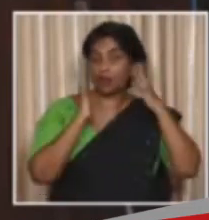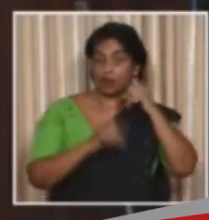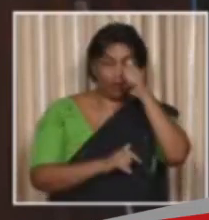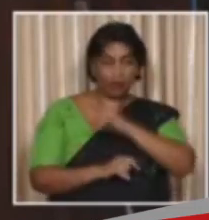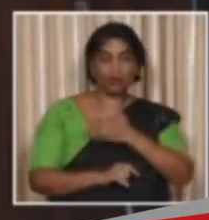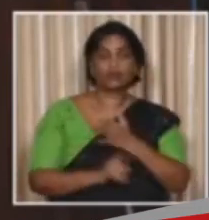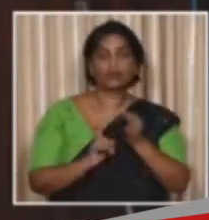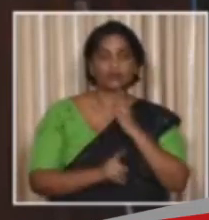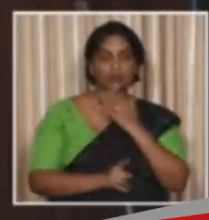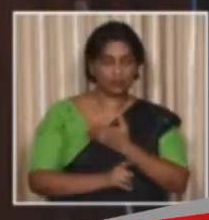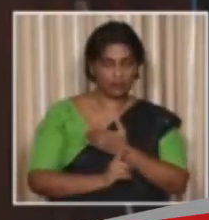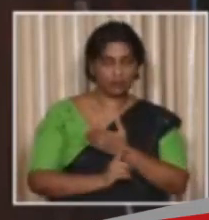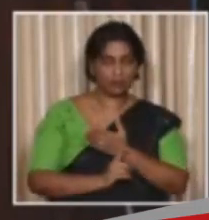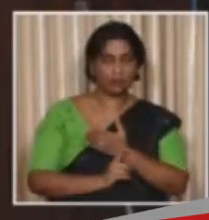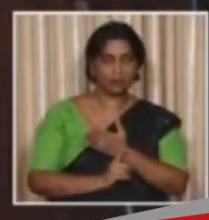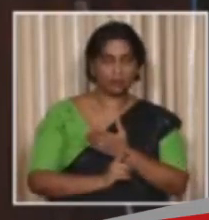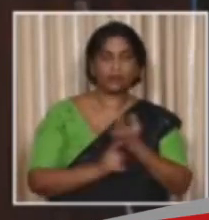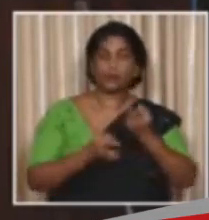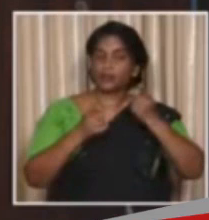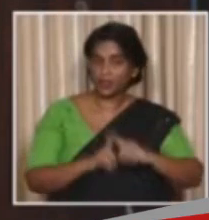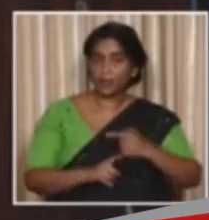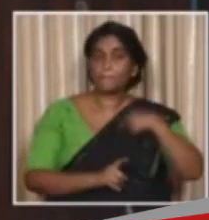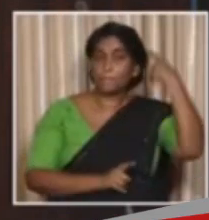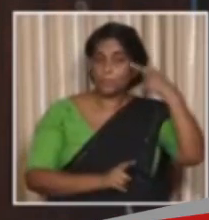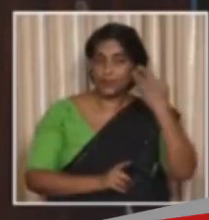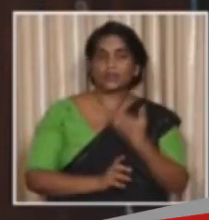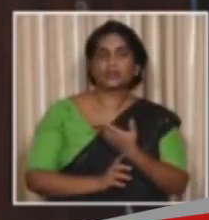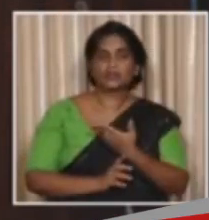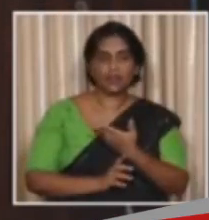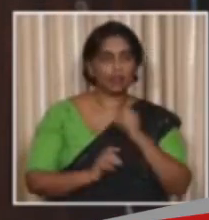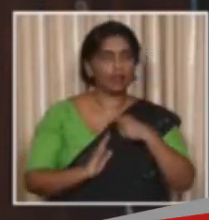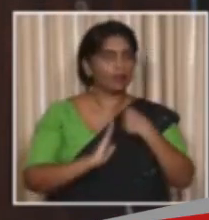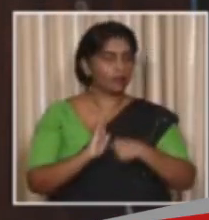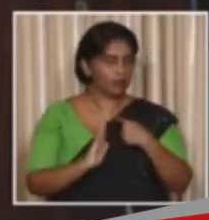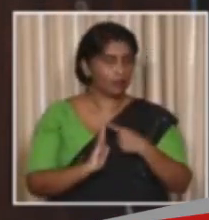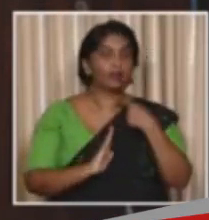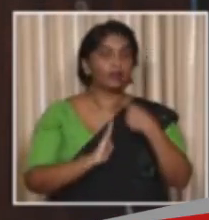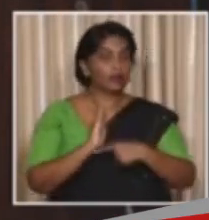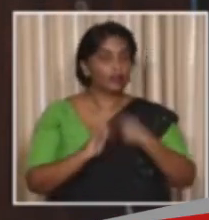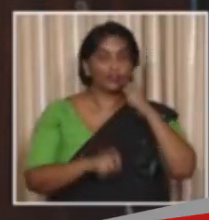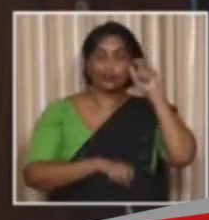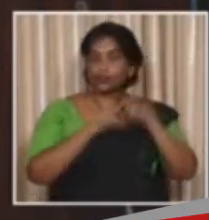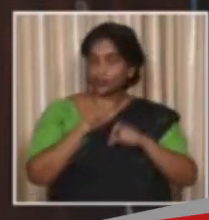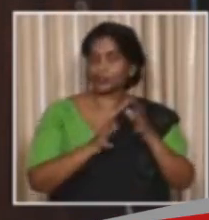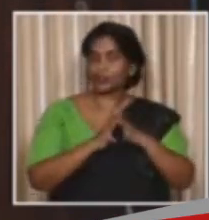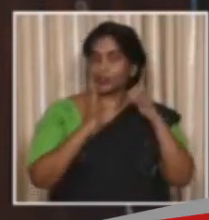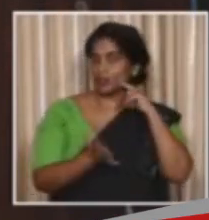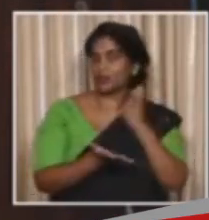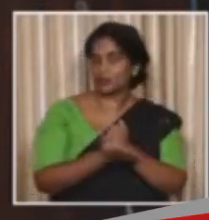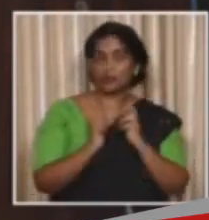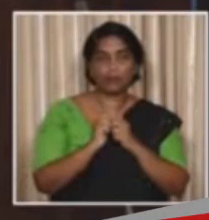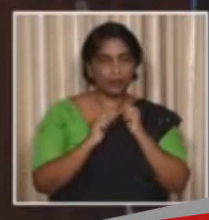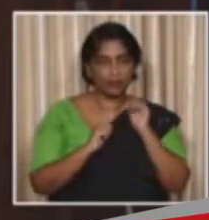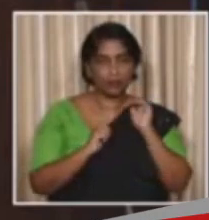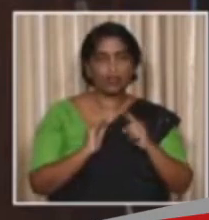ගත්තේ ජාත්‍යන්තර රොරෙක් සභාපති කියන්නේ ඊළඟට මා පිස්සෙක් මොකද මේ රටේ මේ